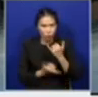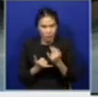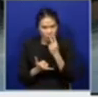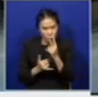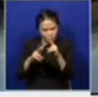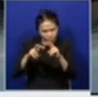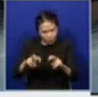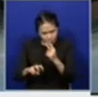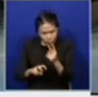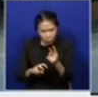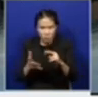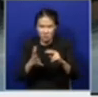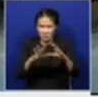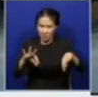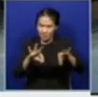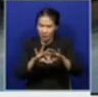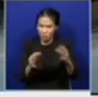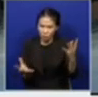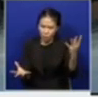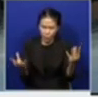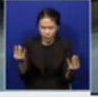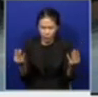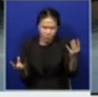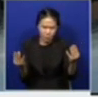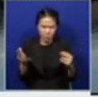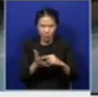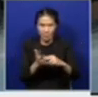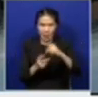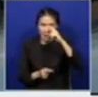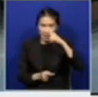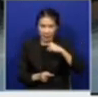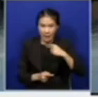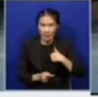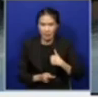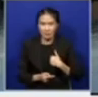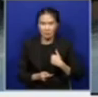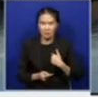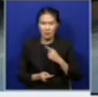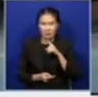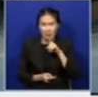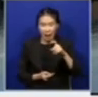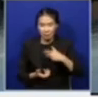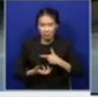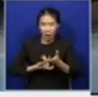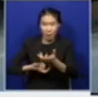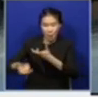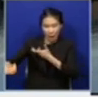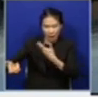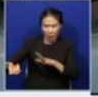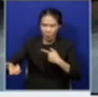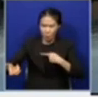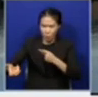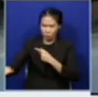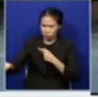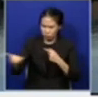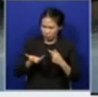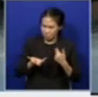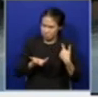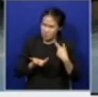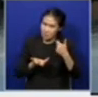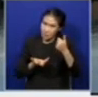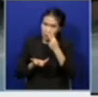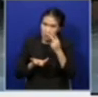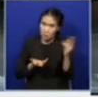แล้วต้องศึกษามาร์จิ้นหรือส่วนต่างค่ะจากเดิมที่ไทยเคยได้ทั้งเรื่องของสินค้าบริการและการลงทุ